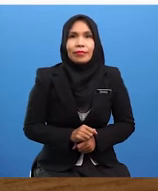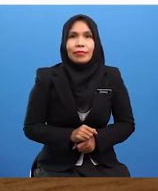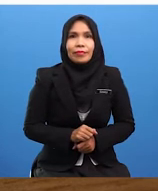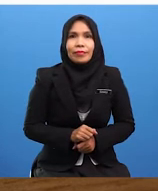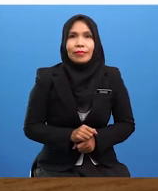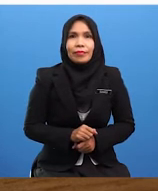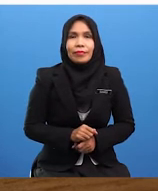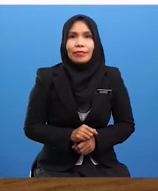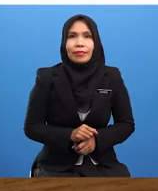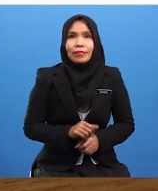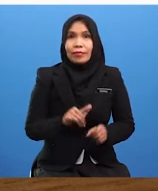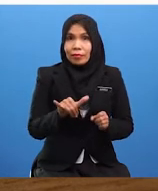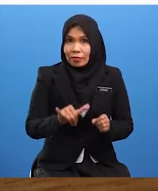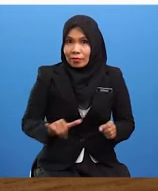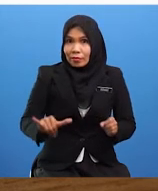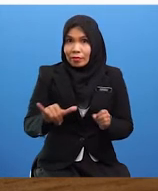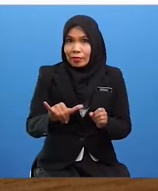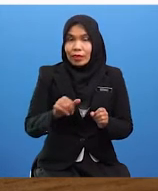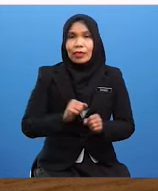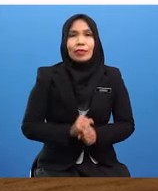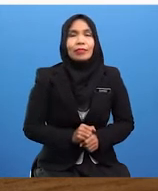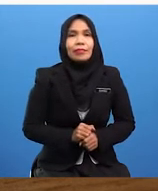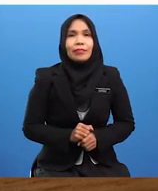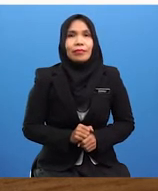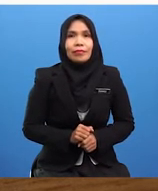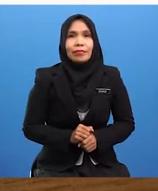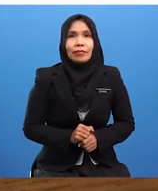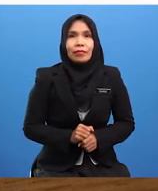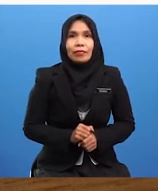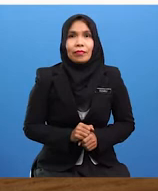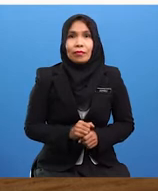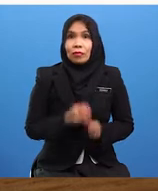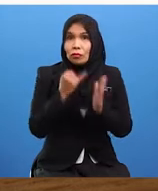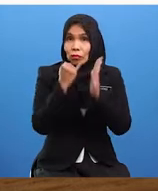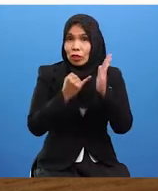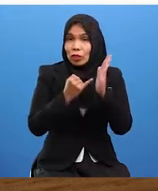karya cetakan Pablo Picasso ialah Portrait of Lady,